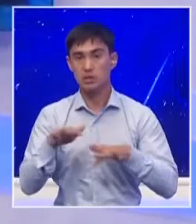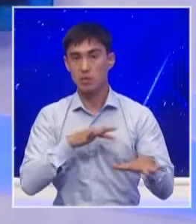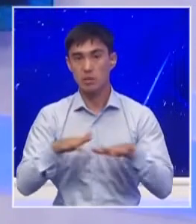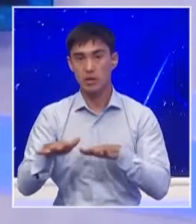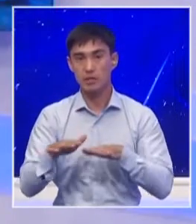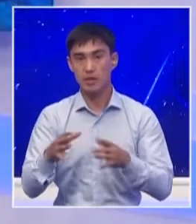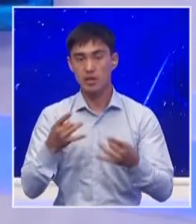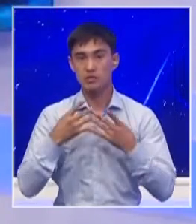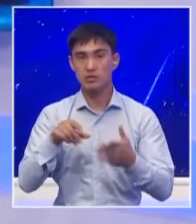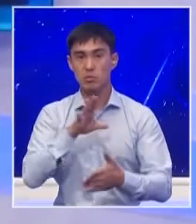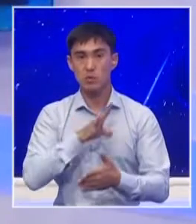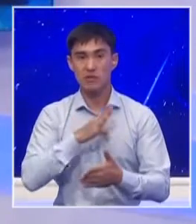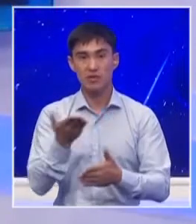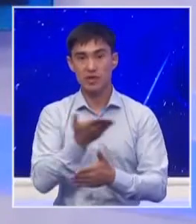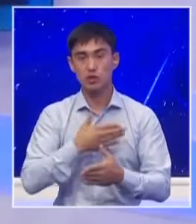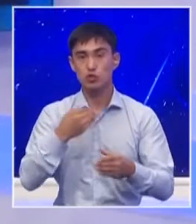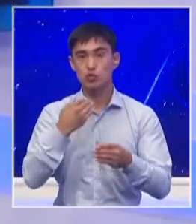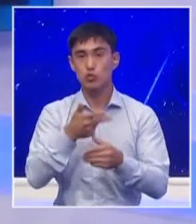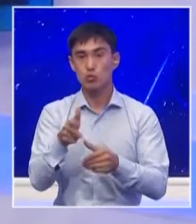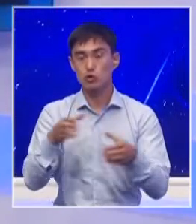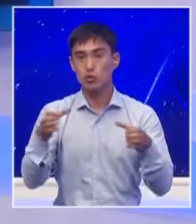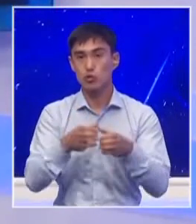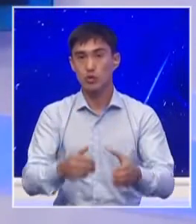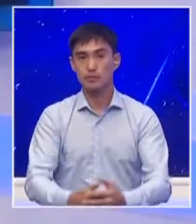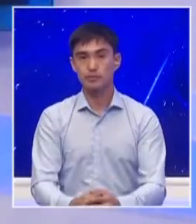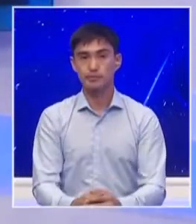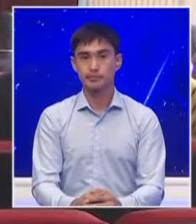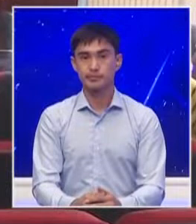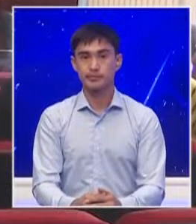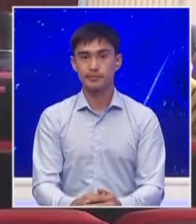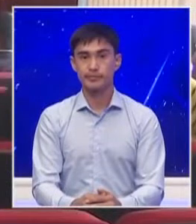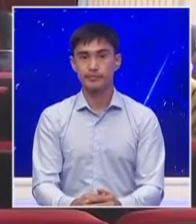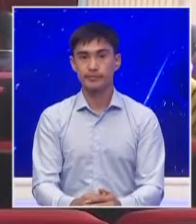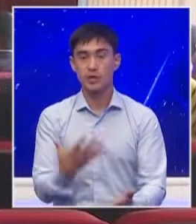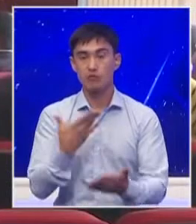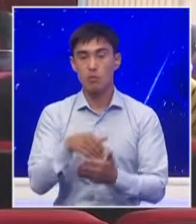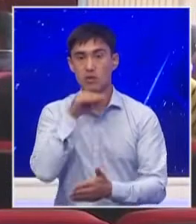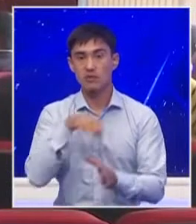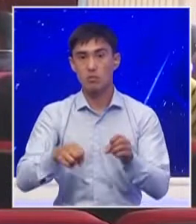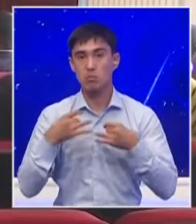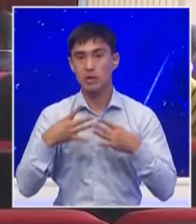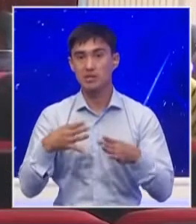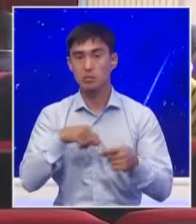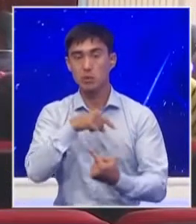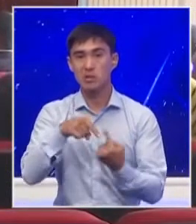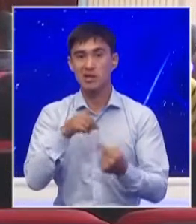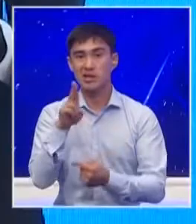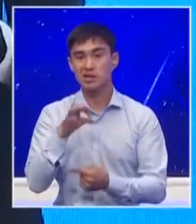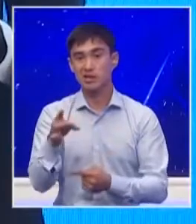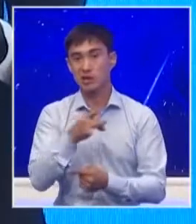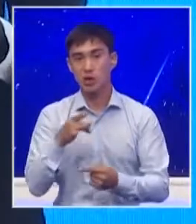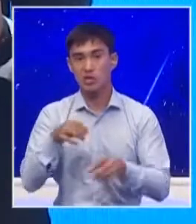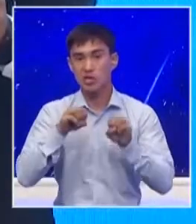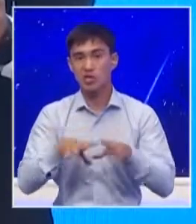на торжестве побывала и наша съемочная группа свой профессиональный праздник предпринимателя кигэн ского района